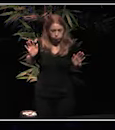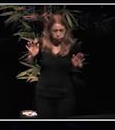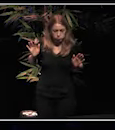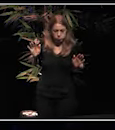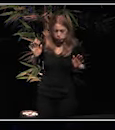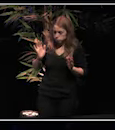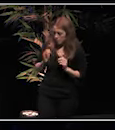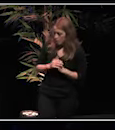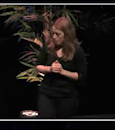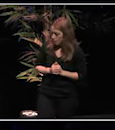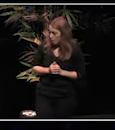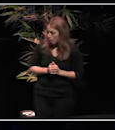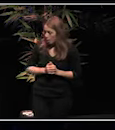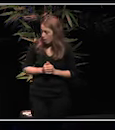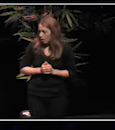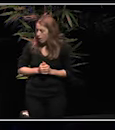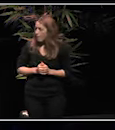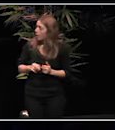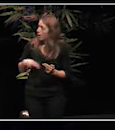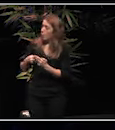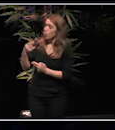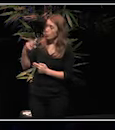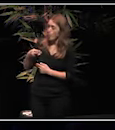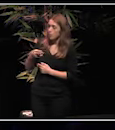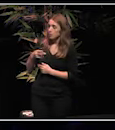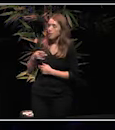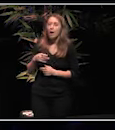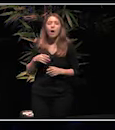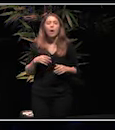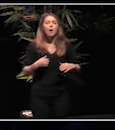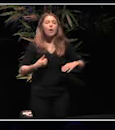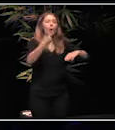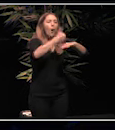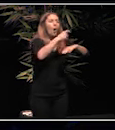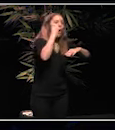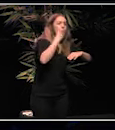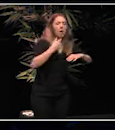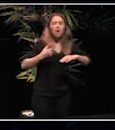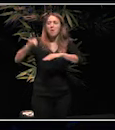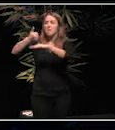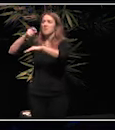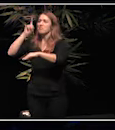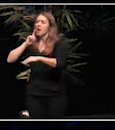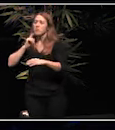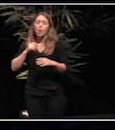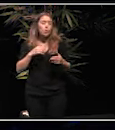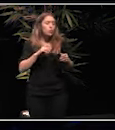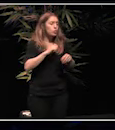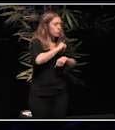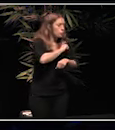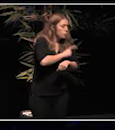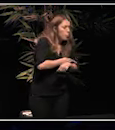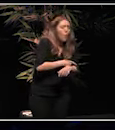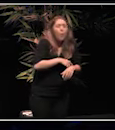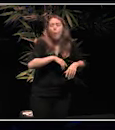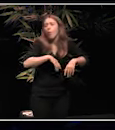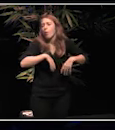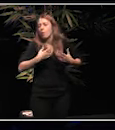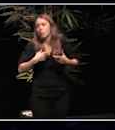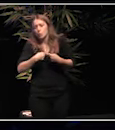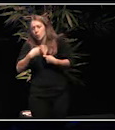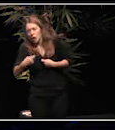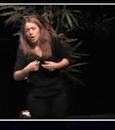dit, là, la réponse est non. Si on prend le top des hommes et le top des femmes, quel que soit le sport et quelle que soit la durée,